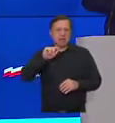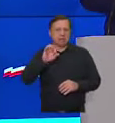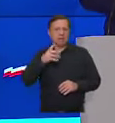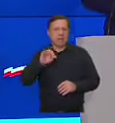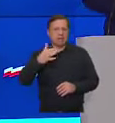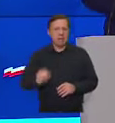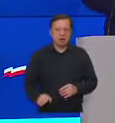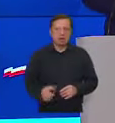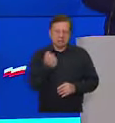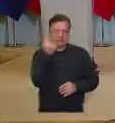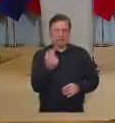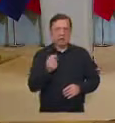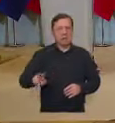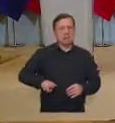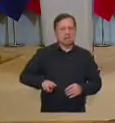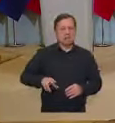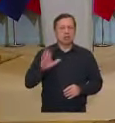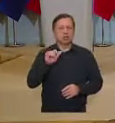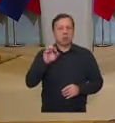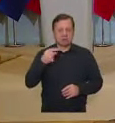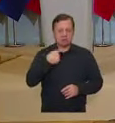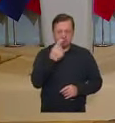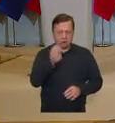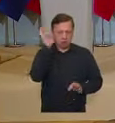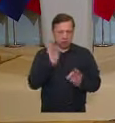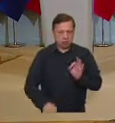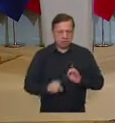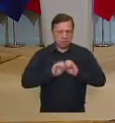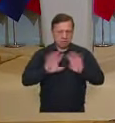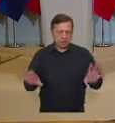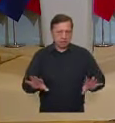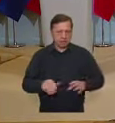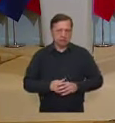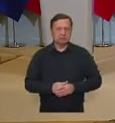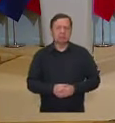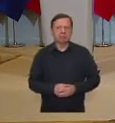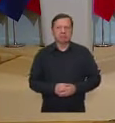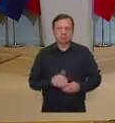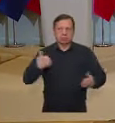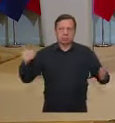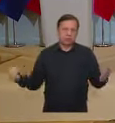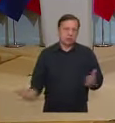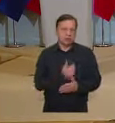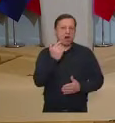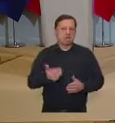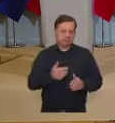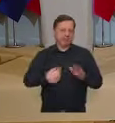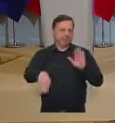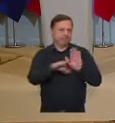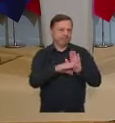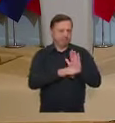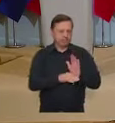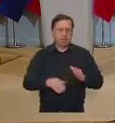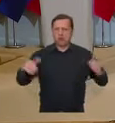o którym powie za chwilkę też pan minister Szumowski dokładniej, który daje nowe prerogatywy, ale też nakłada na